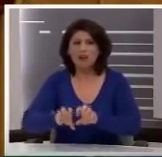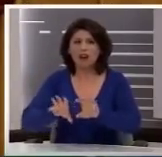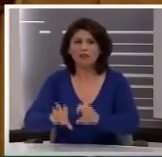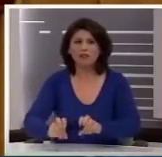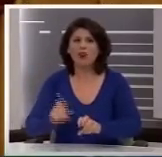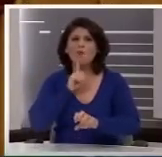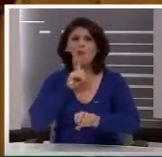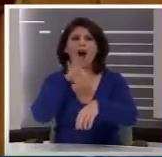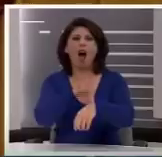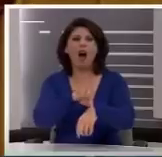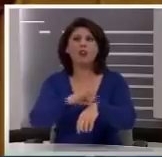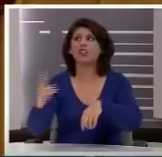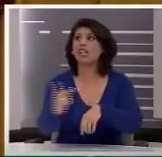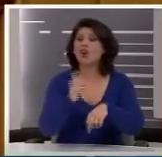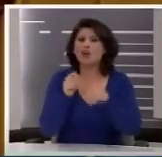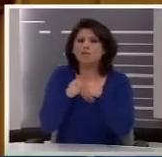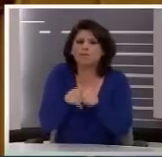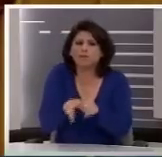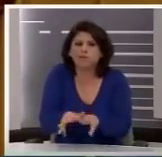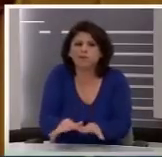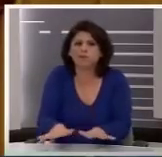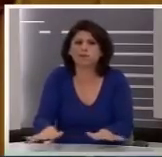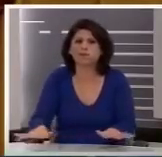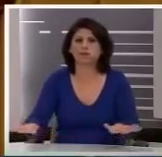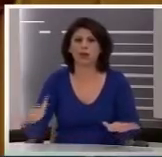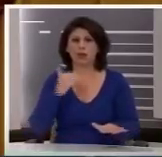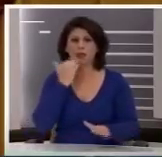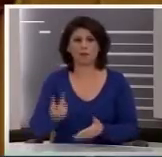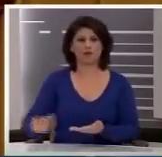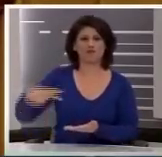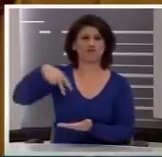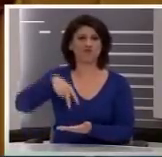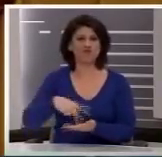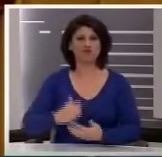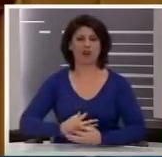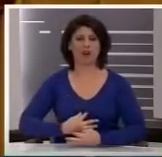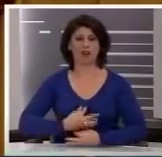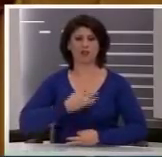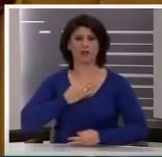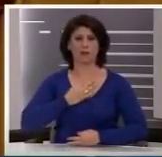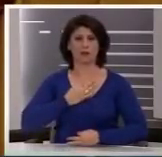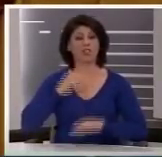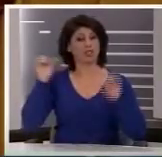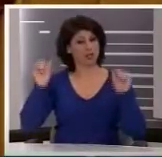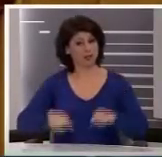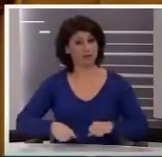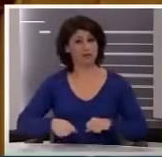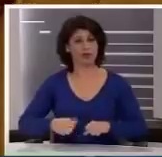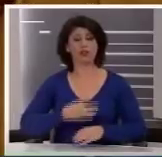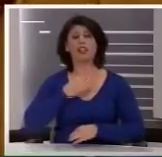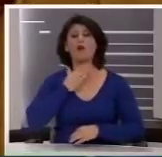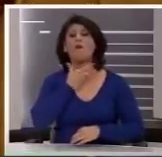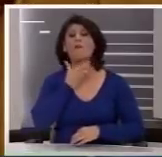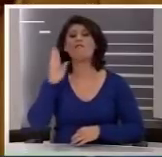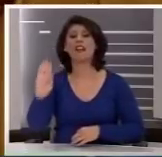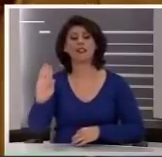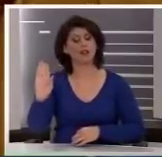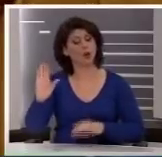κοινωνίας και της οικονομίας, ποτέ δεν θα μπορέσουμε να σταθούμε με αξιοπρέπεια στα πόδια μας. Και συμφωνώ απόλυτα με τον κύριο Βενιζέλο, τουλάχιστον ως προς